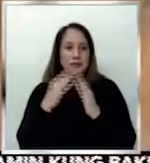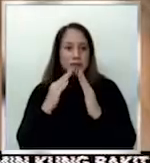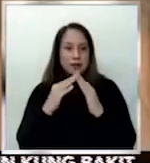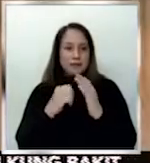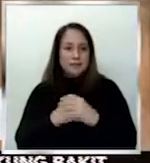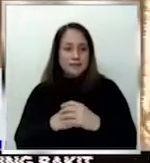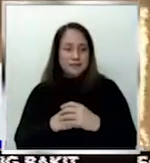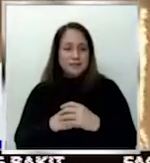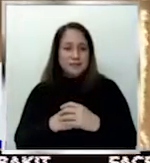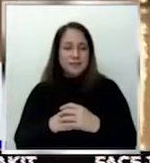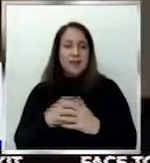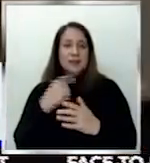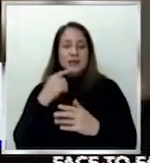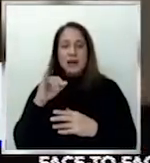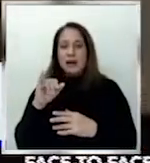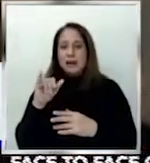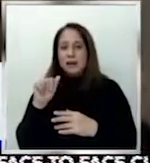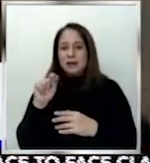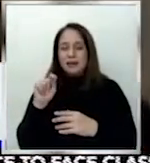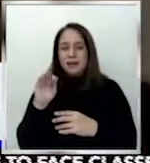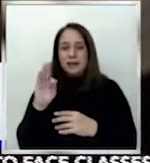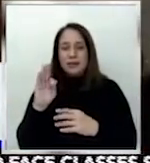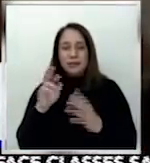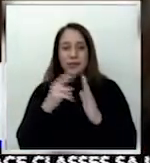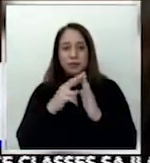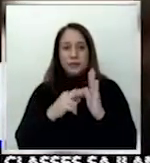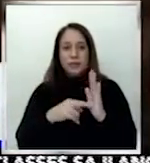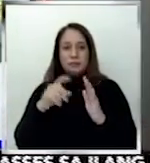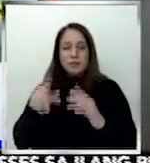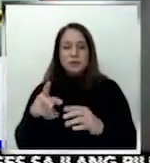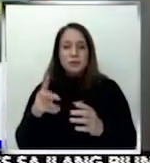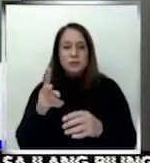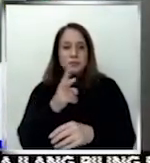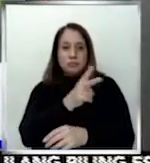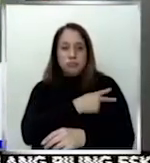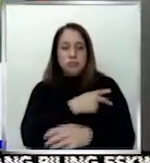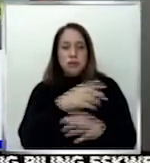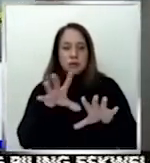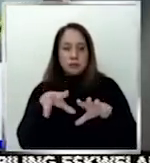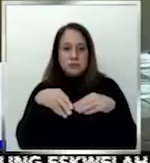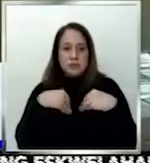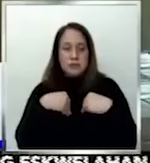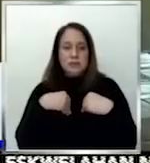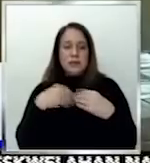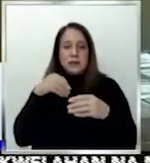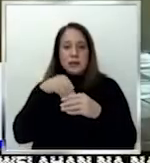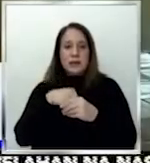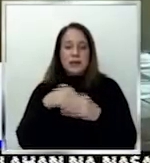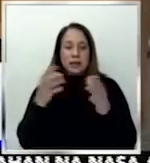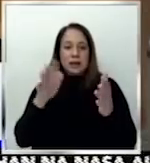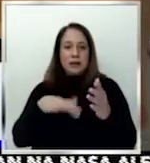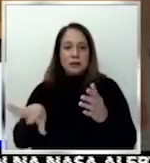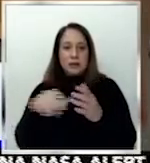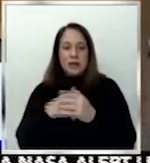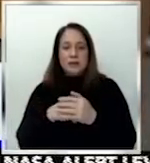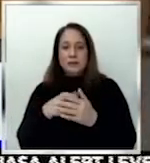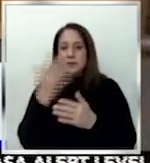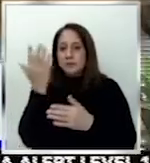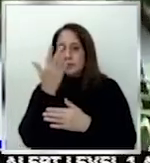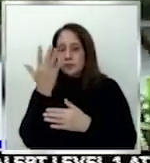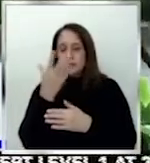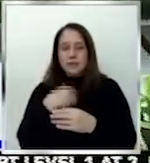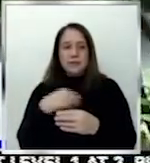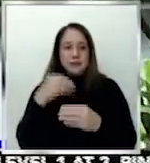Batay sa IATF guidelines, fully vaccinated lamang ang tatanggapin sa mga indoor venue tulad ng mga sinihan at dine-in